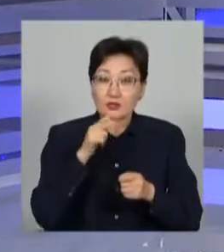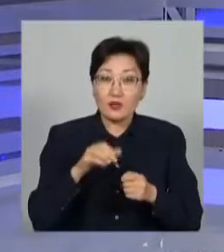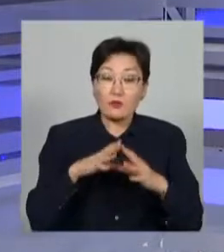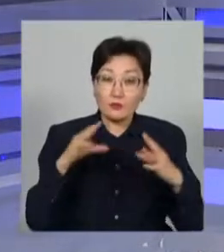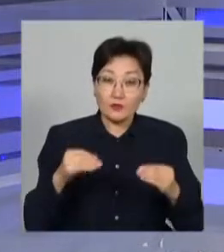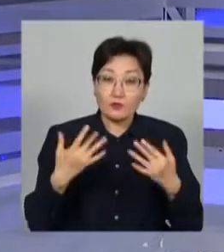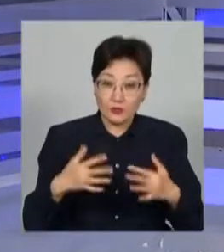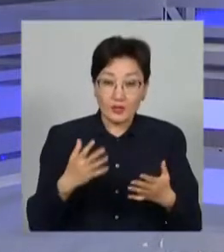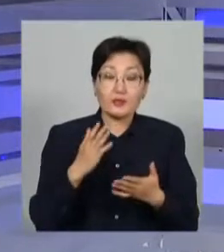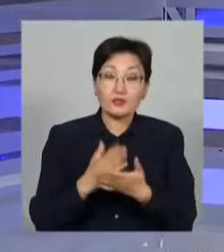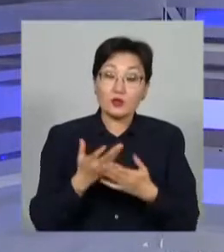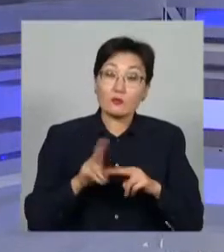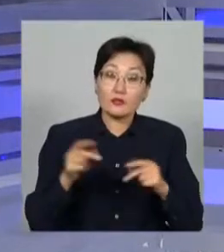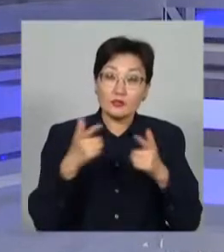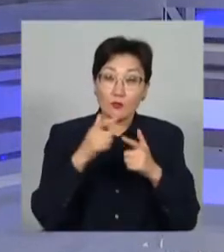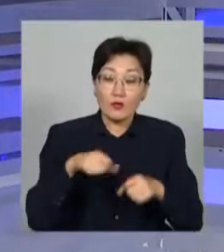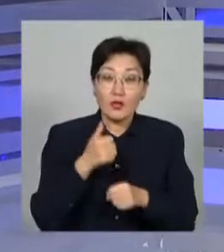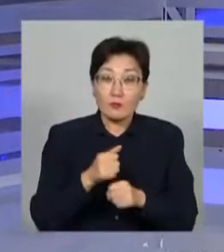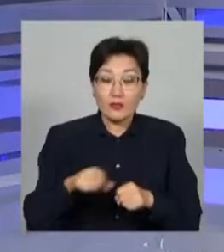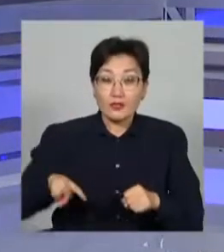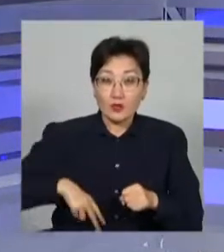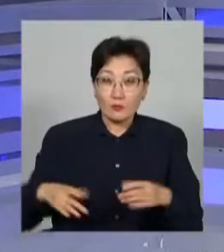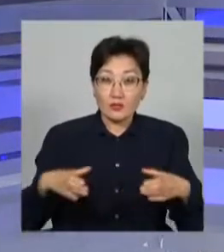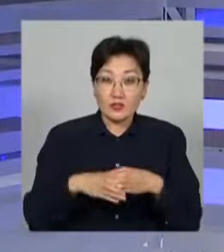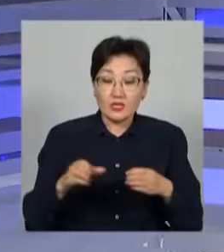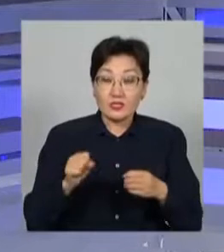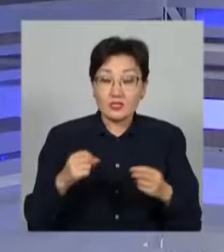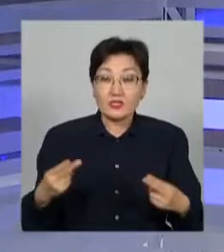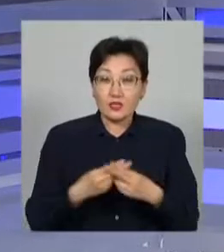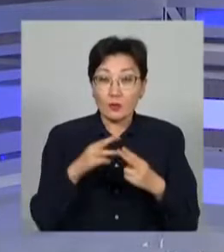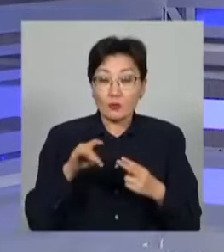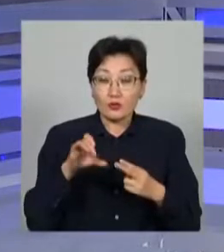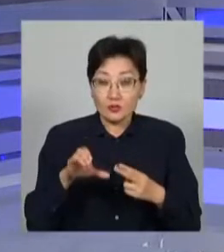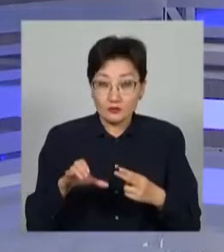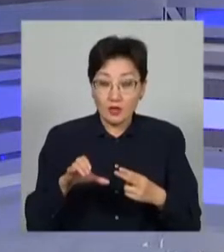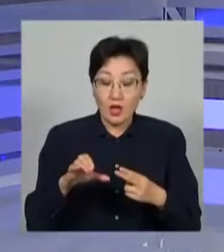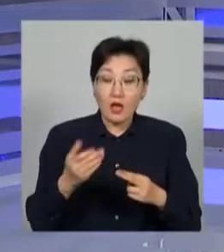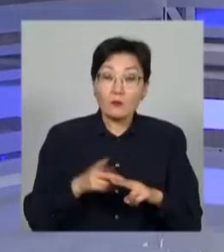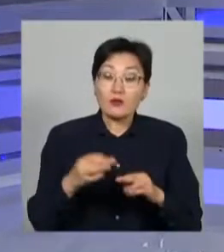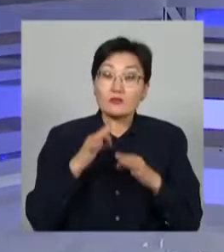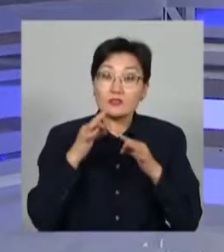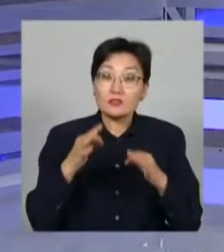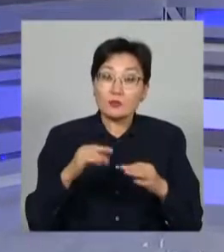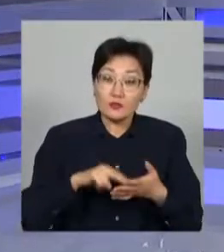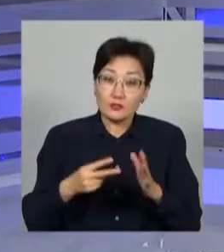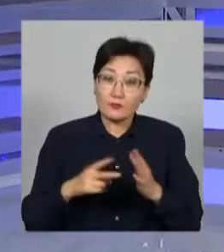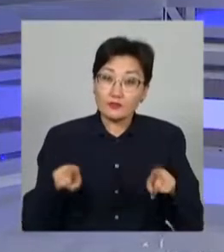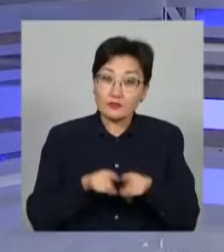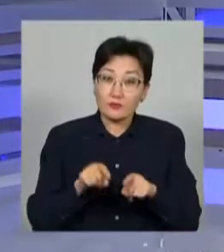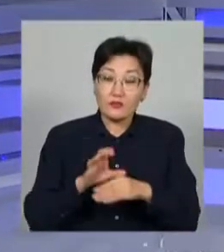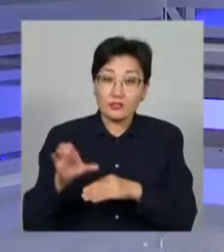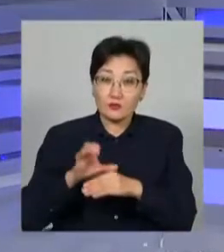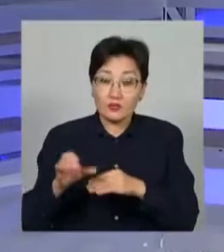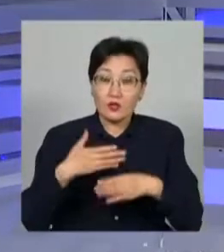уже поступают. Об этом заявил генеральный директор компании «Астана Моторс» Бикнур Несипаев. По его словам, в планах также